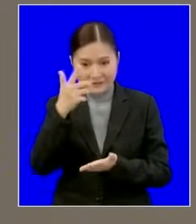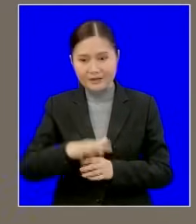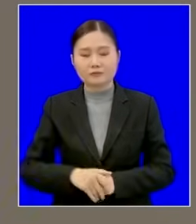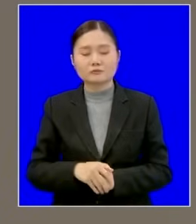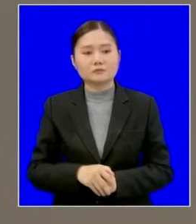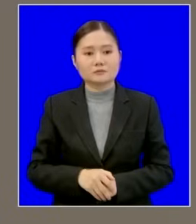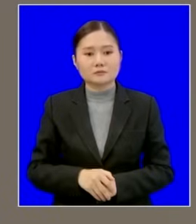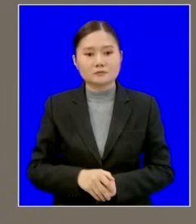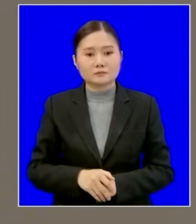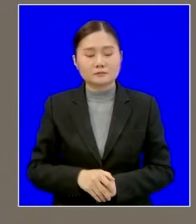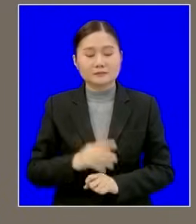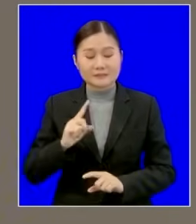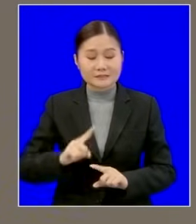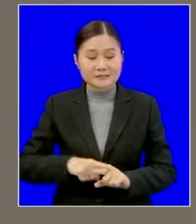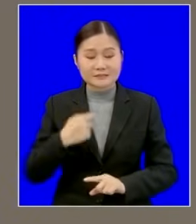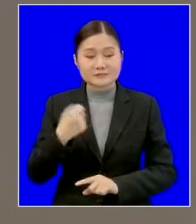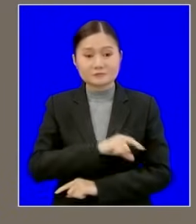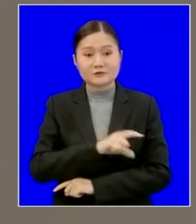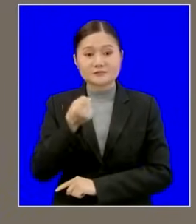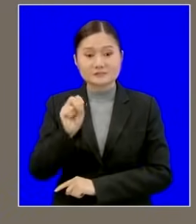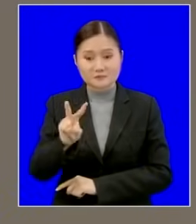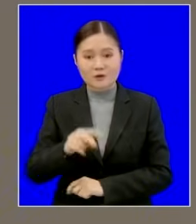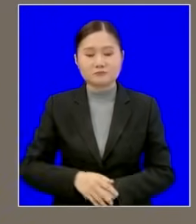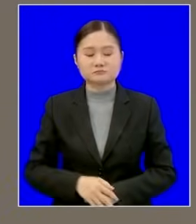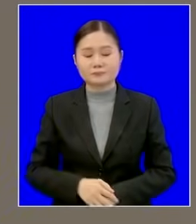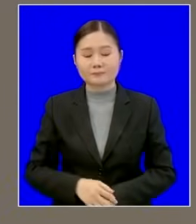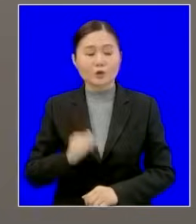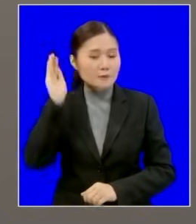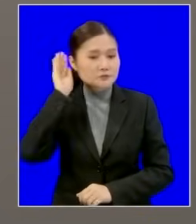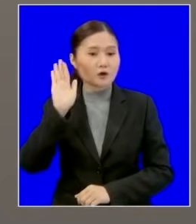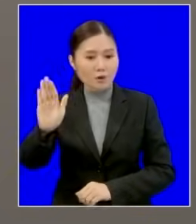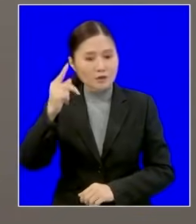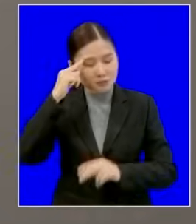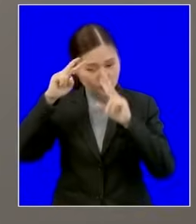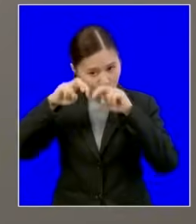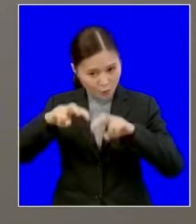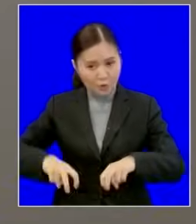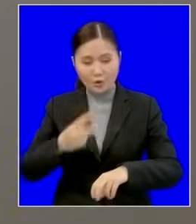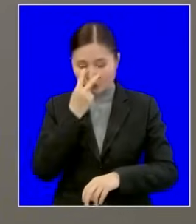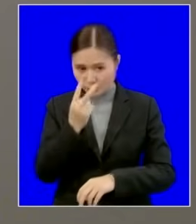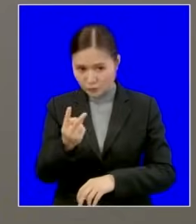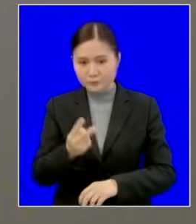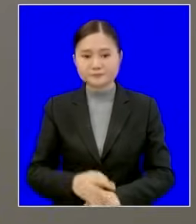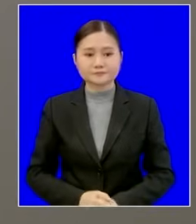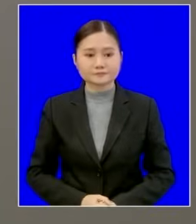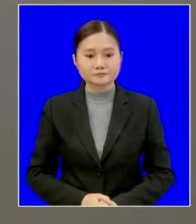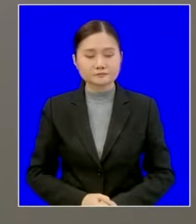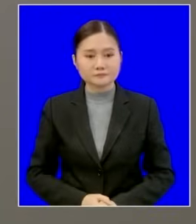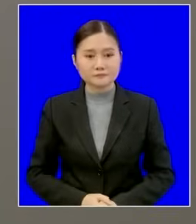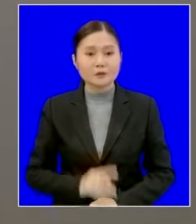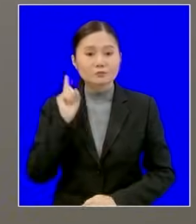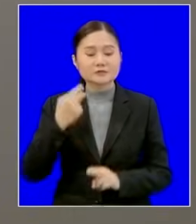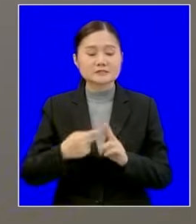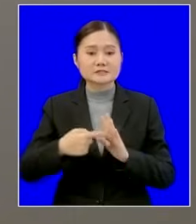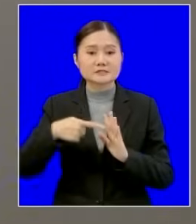มที่ผ่านมาเน้นย้ำว่าเป็นความเชื่อโปรดใช้วิจารณญาณในการรับชมคุณแพรหรือคุณสวิชช